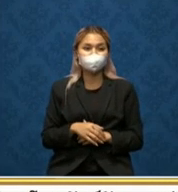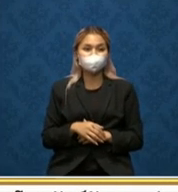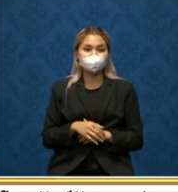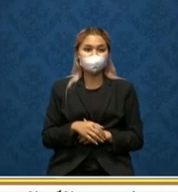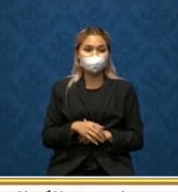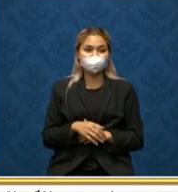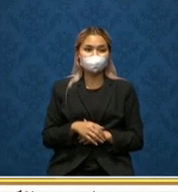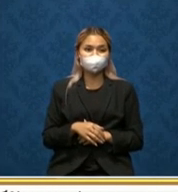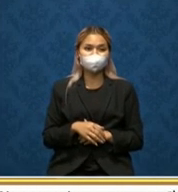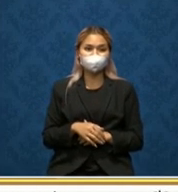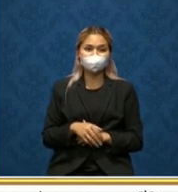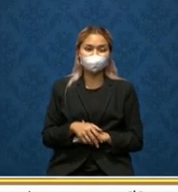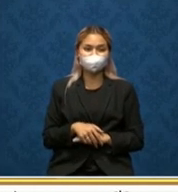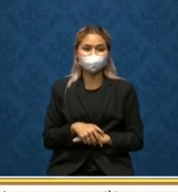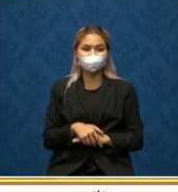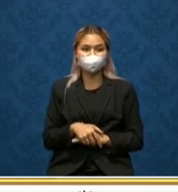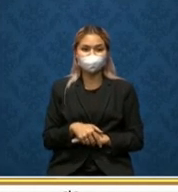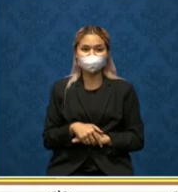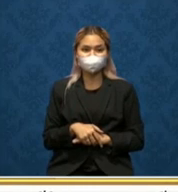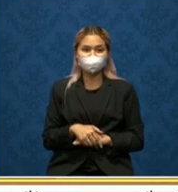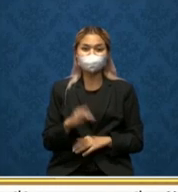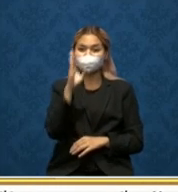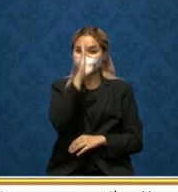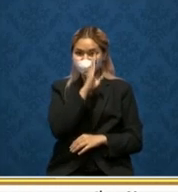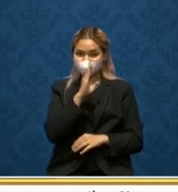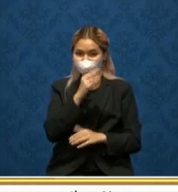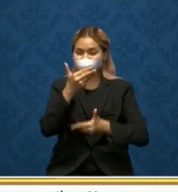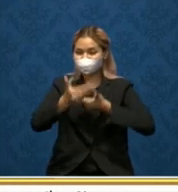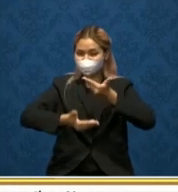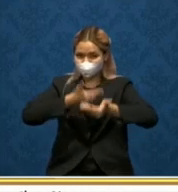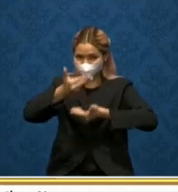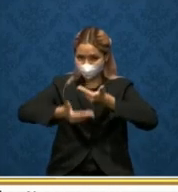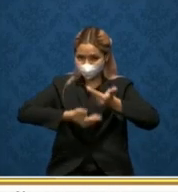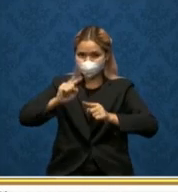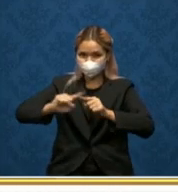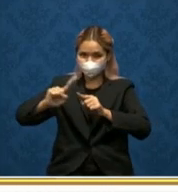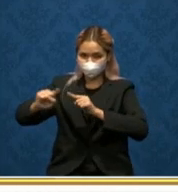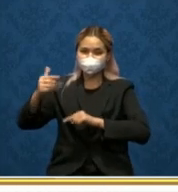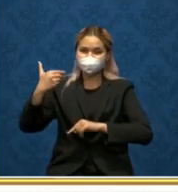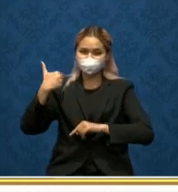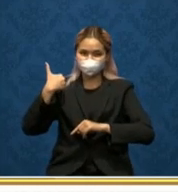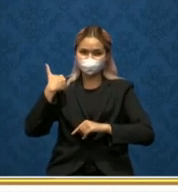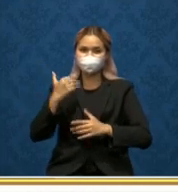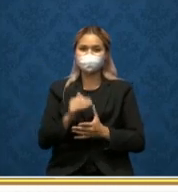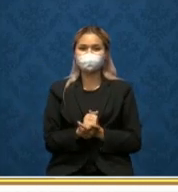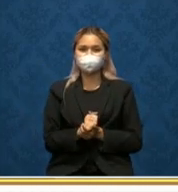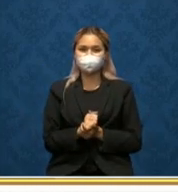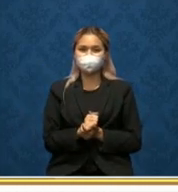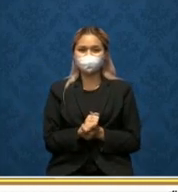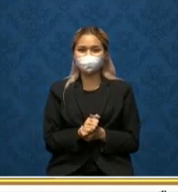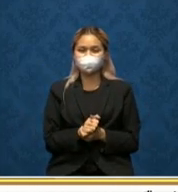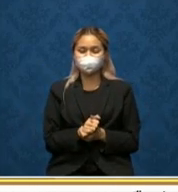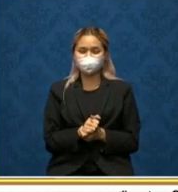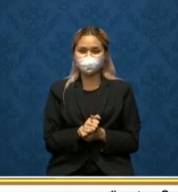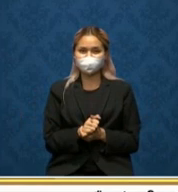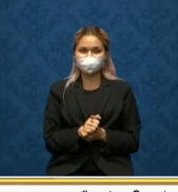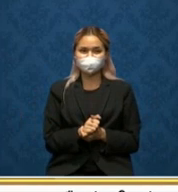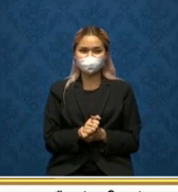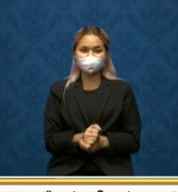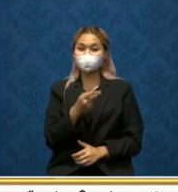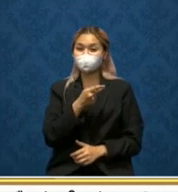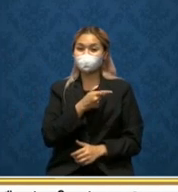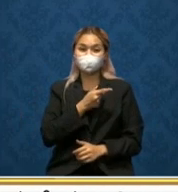าฟห้ามพลาดเพราะว่ามีเบียร์าฟตั้ง 30กว่าชนิดแหไม่ไว้หน้าสสเท่าพิภพผมเลยแล้วก็ยังไม่เกรียงใจ